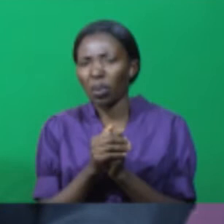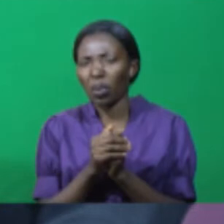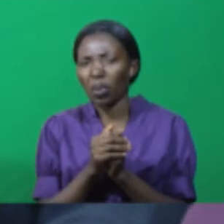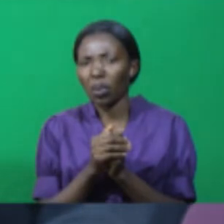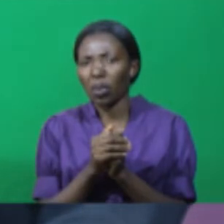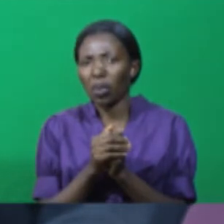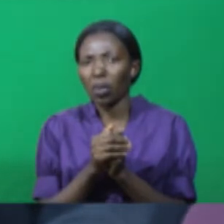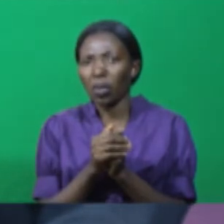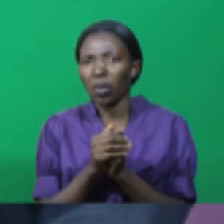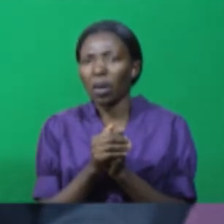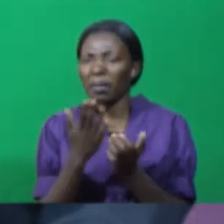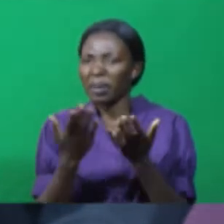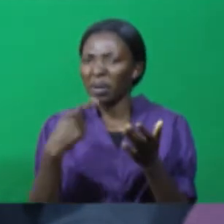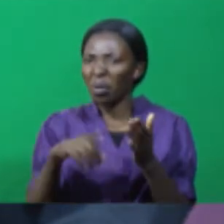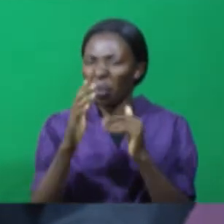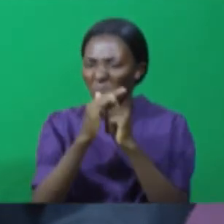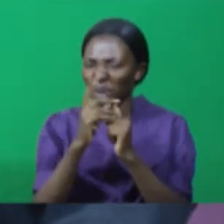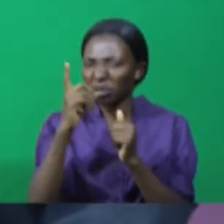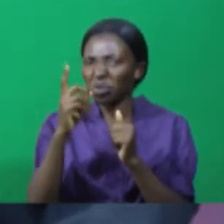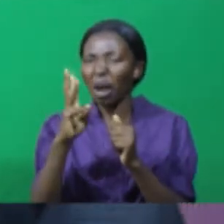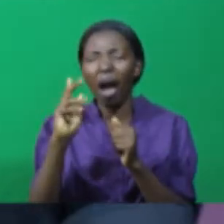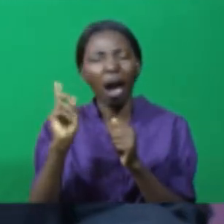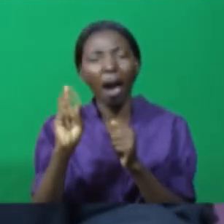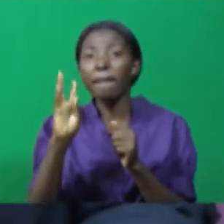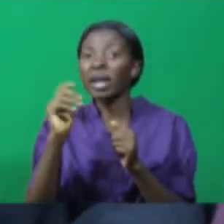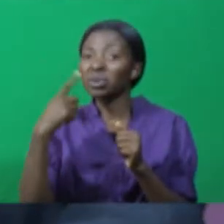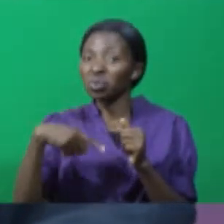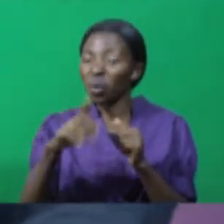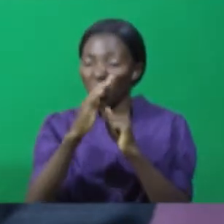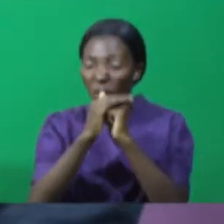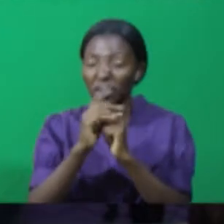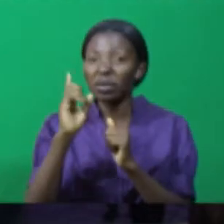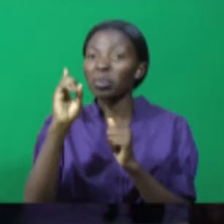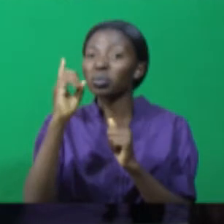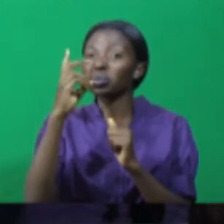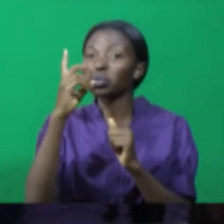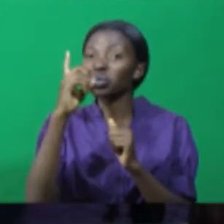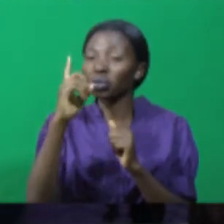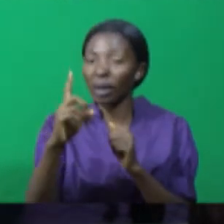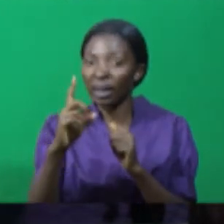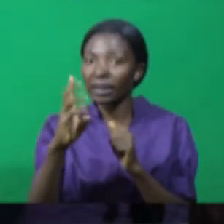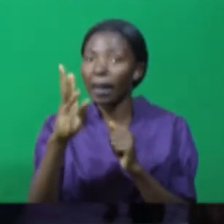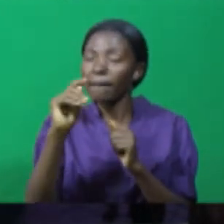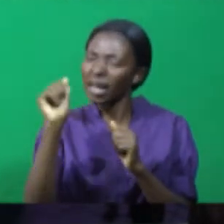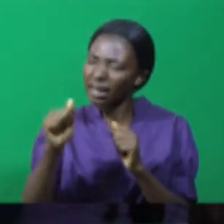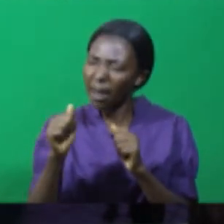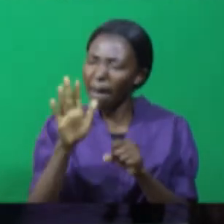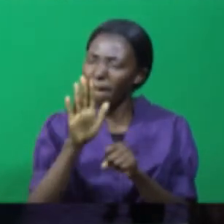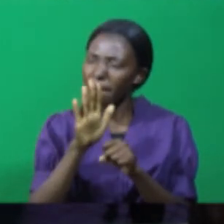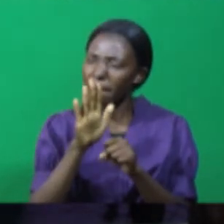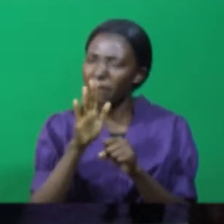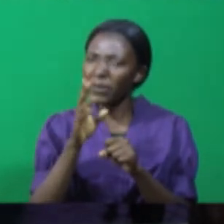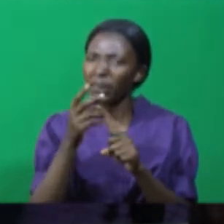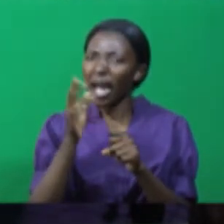asaivaenda kunonamata ari tu akaenda ari ega asanze pane murume murefurefu akaenda mudenga wekuti mabva